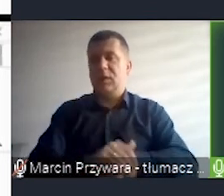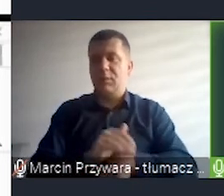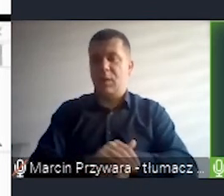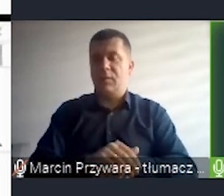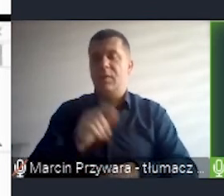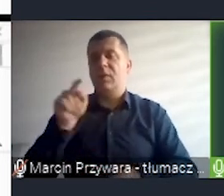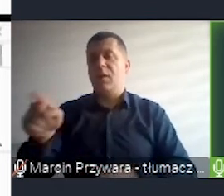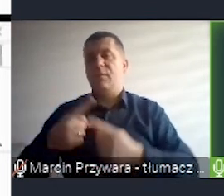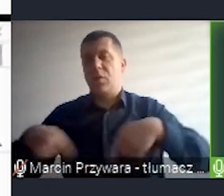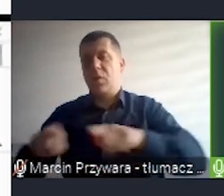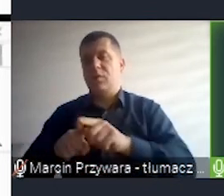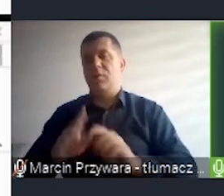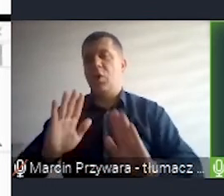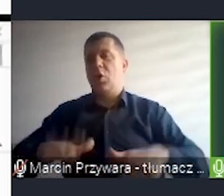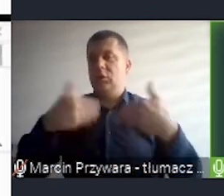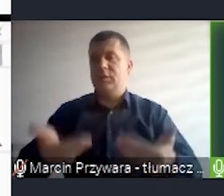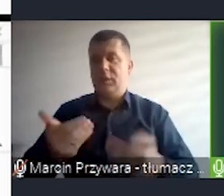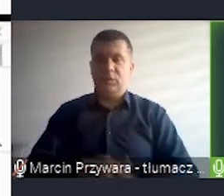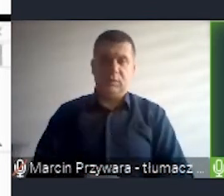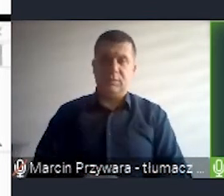wykonawcy, czyli oświadczeń.